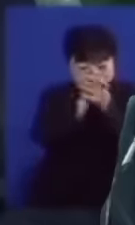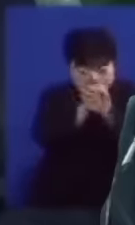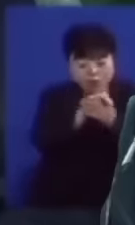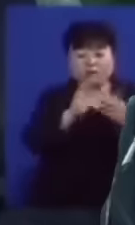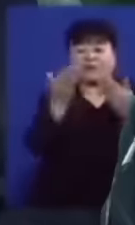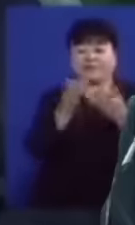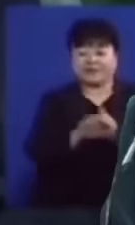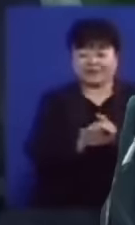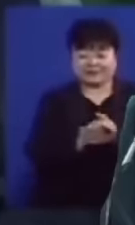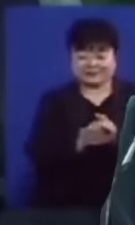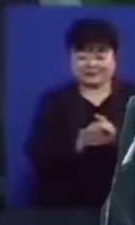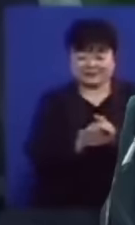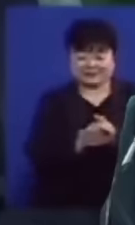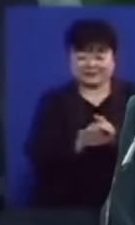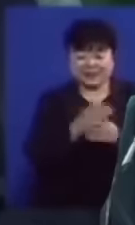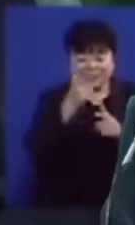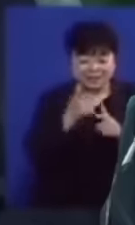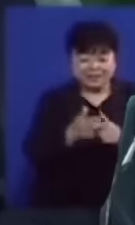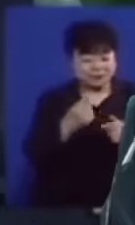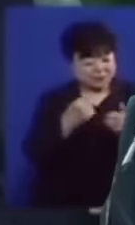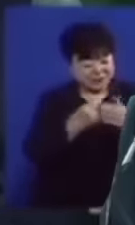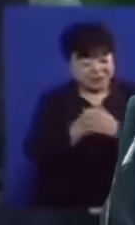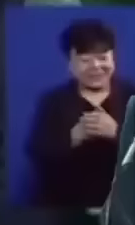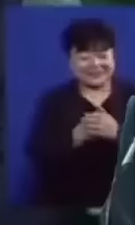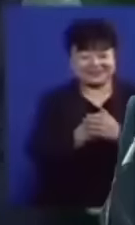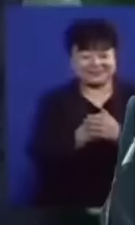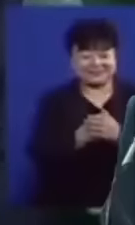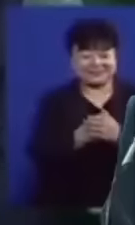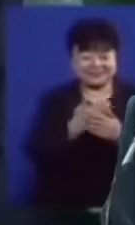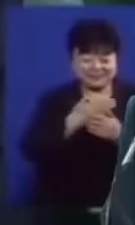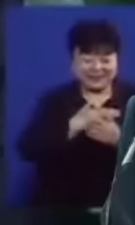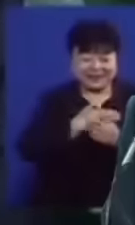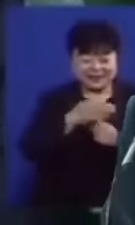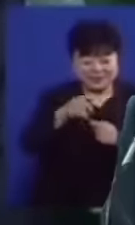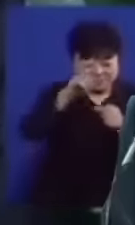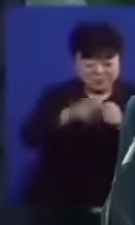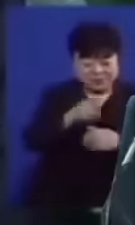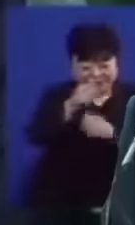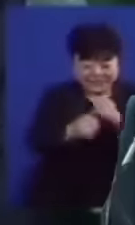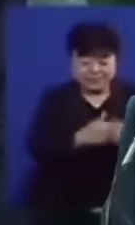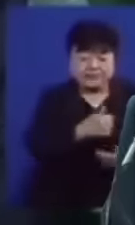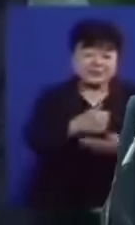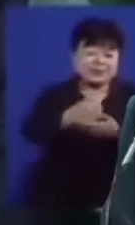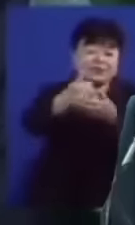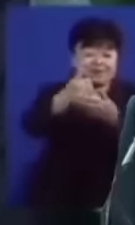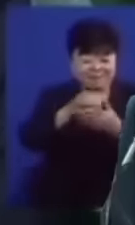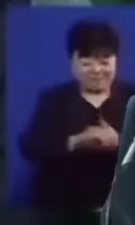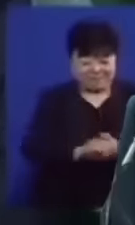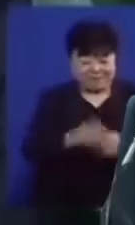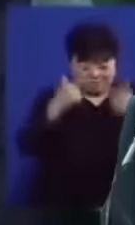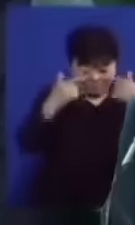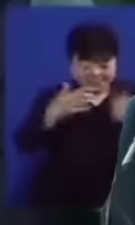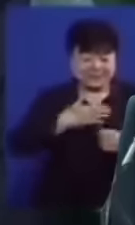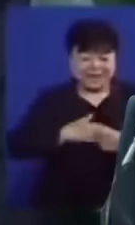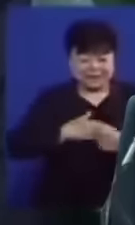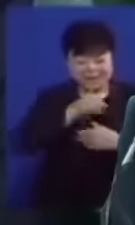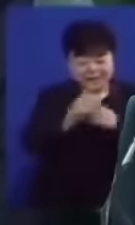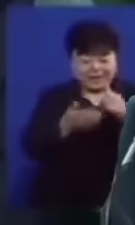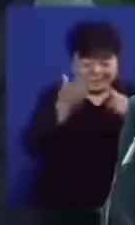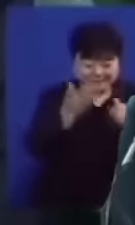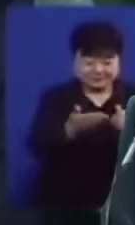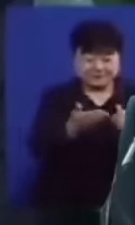것입니다. 예수님 때문에 내가 사는 목적이 하나님을 섬기는 것을 확실히 알고